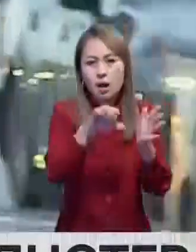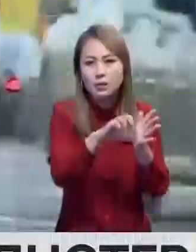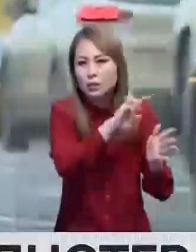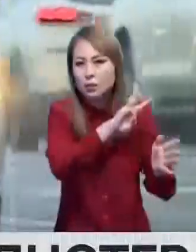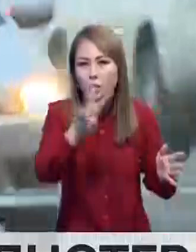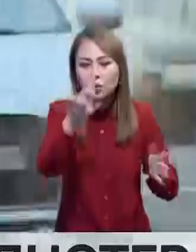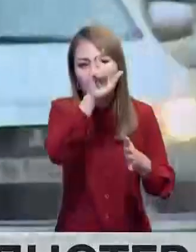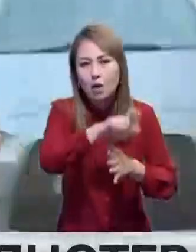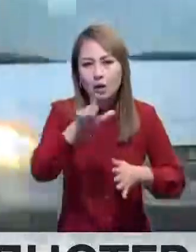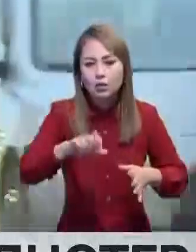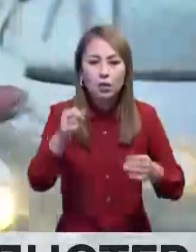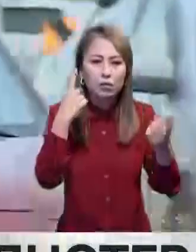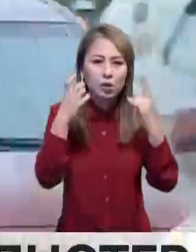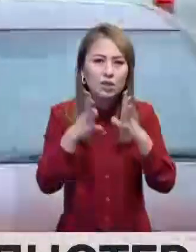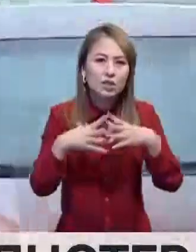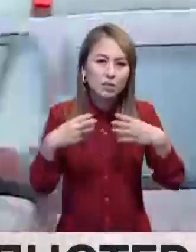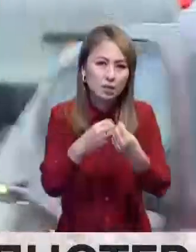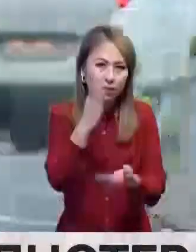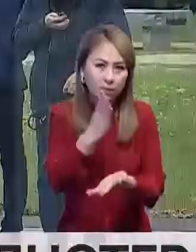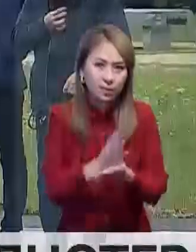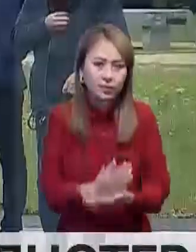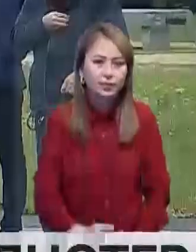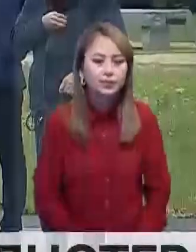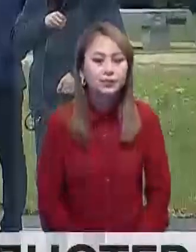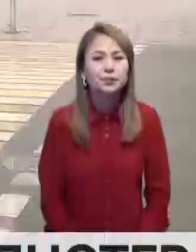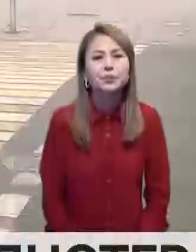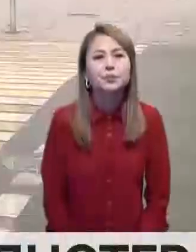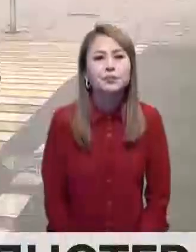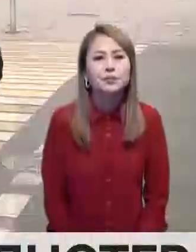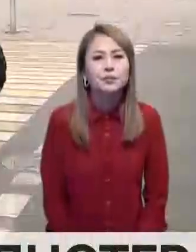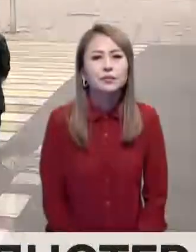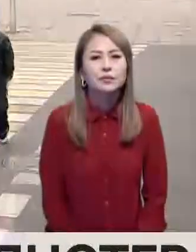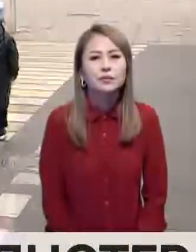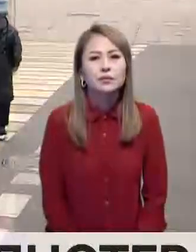миллионнан астам отбасы туралы мәлімет жинақталған. Мейірлан Алтынбек, Диас Қобланбаев, Хабар 24.